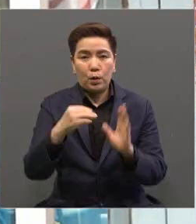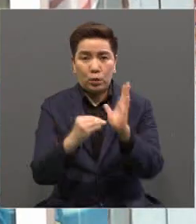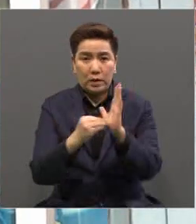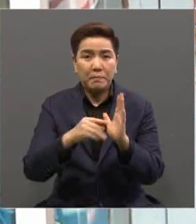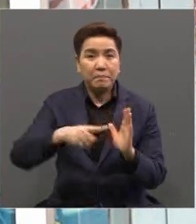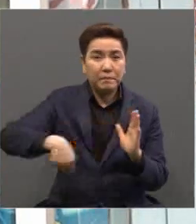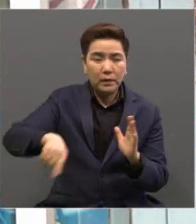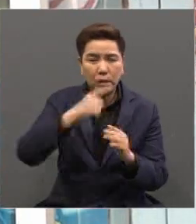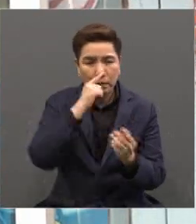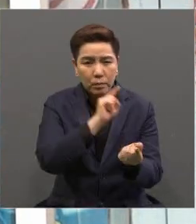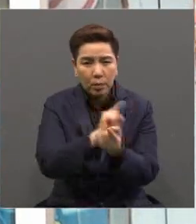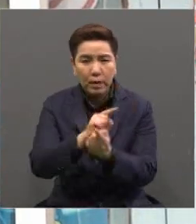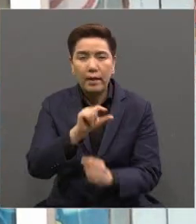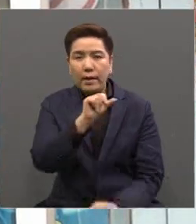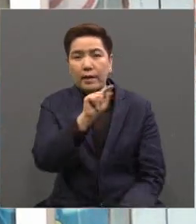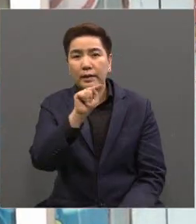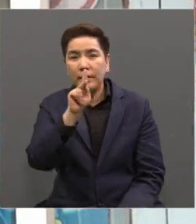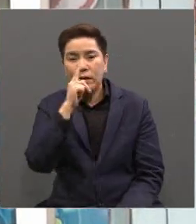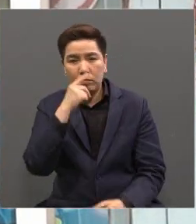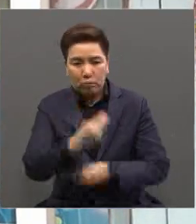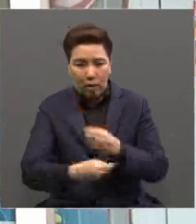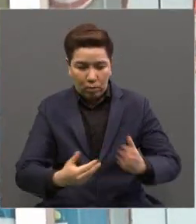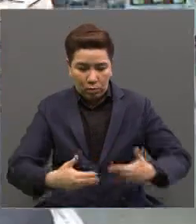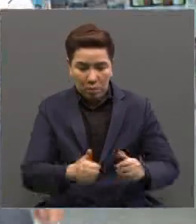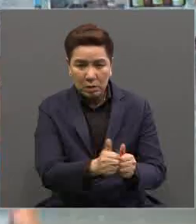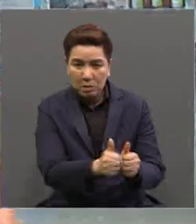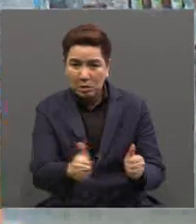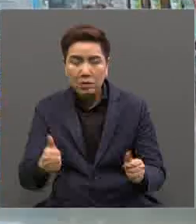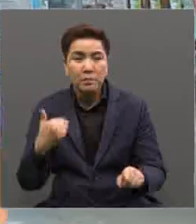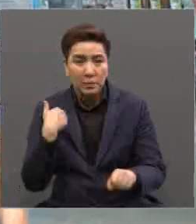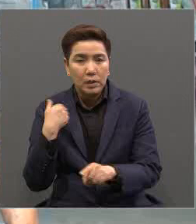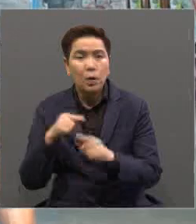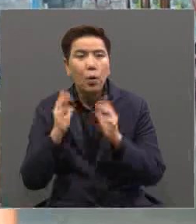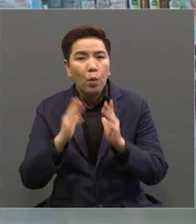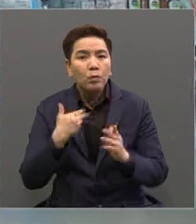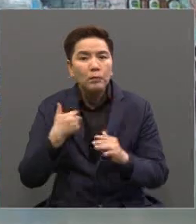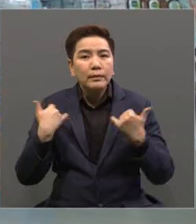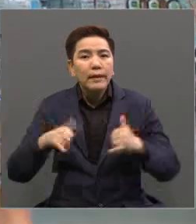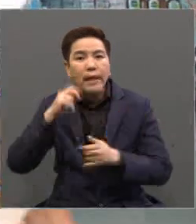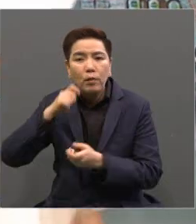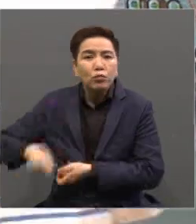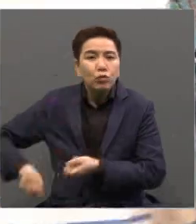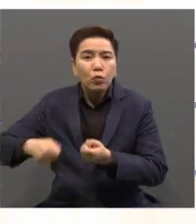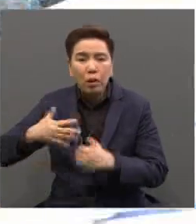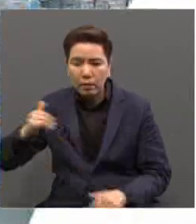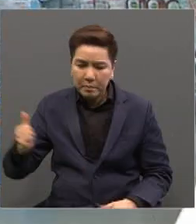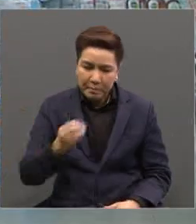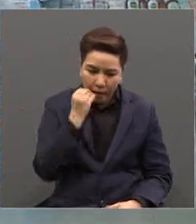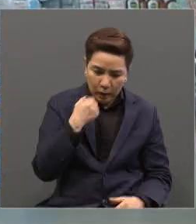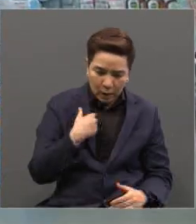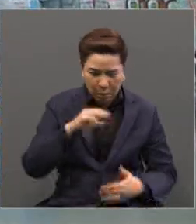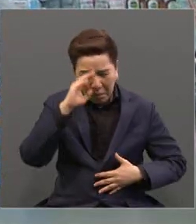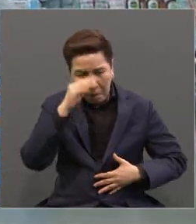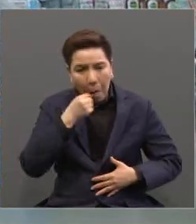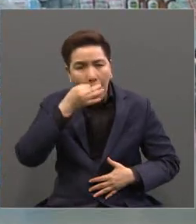เนี่ยนะครับก็พบว่าชุด atkนี้กลับมาขายได้เรื่อยๆแล้วนะครับเพราะว่าประชาชนก็ไปเล่นน้ำสงกรานต์กันมาแล้วกลับมาก็มี